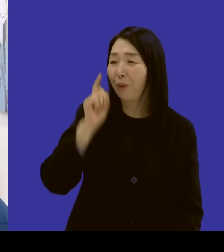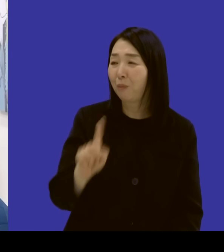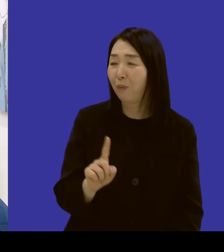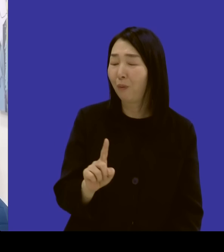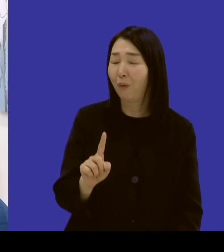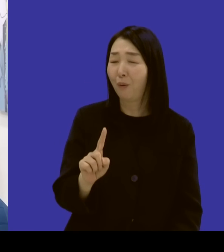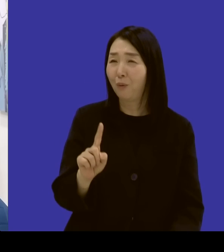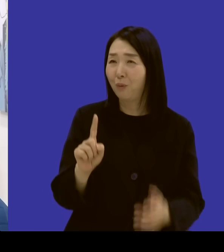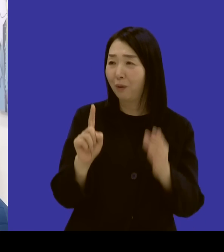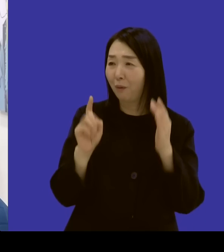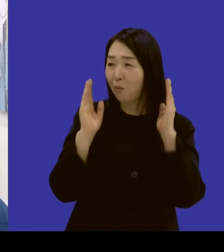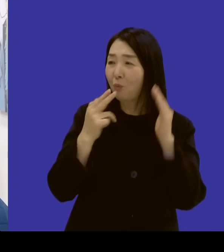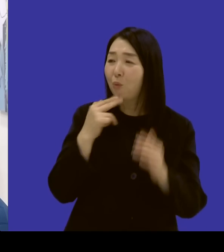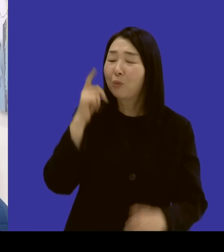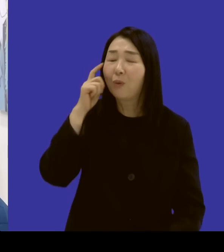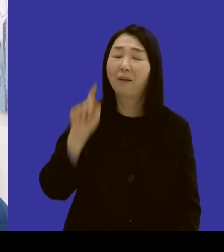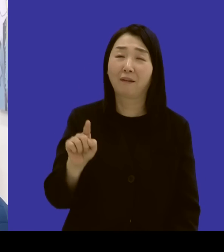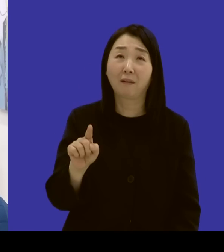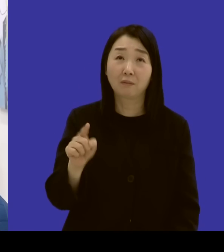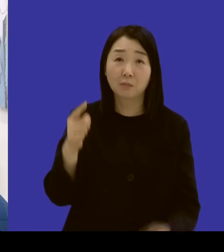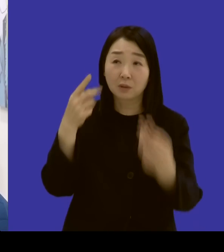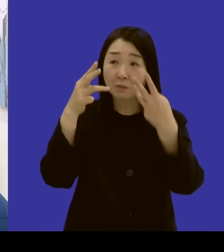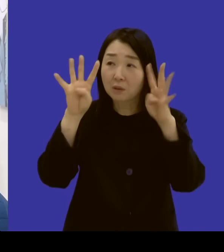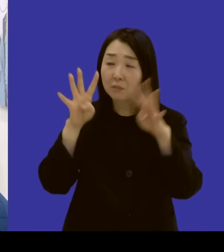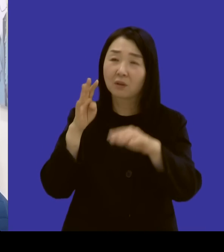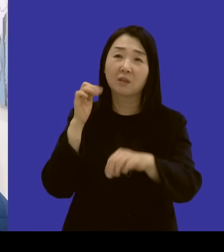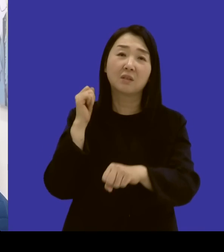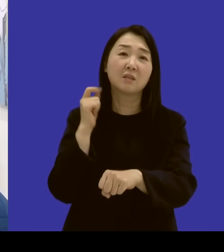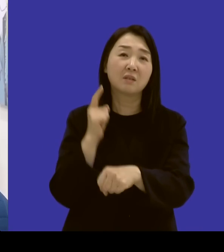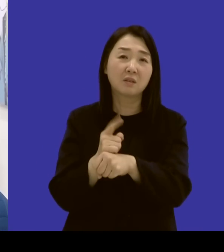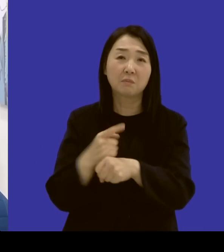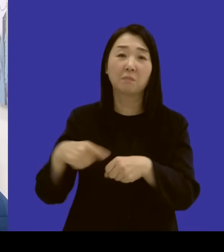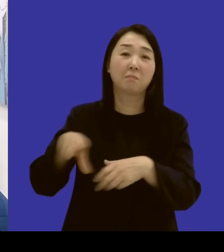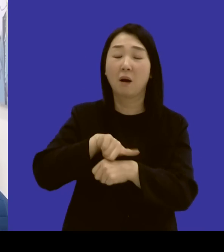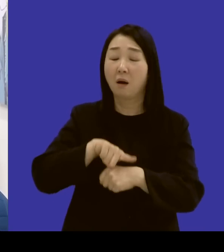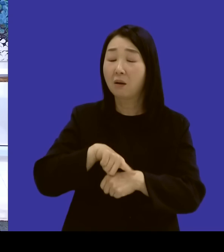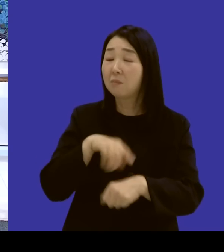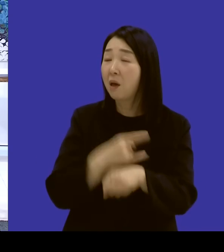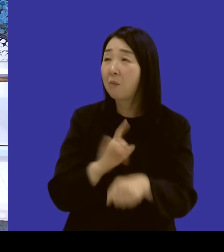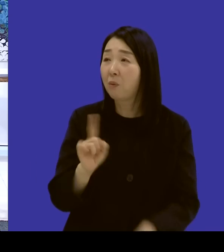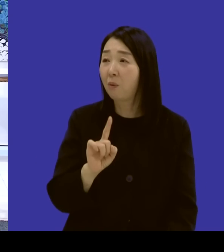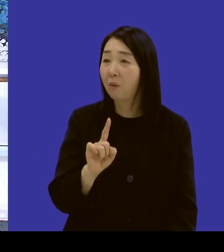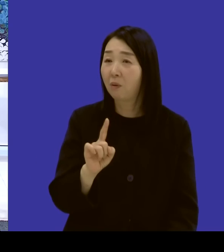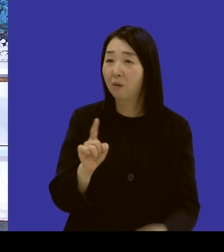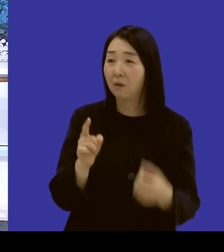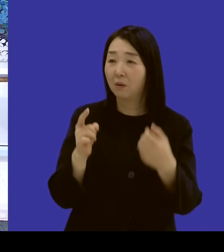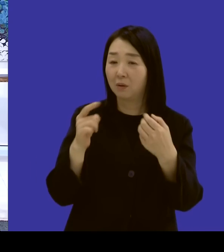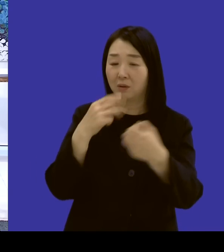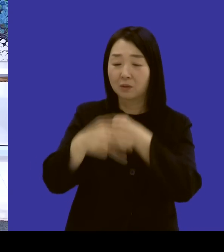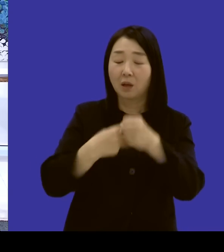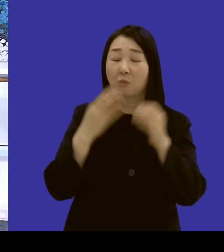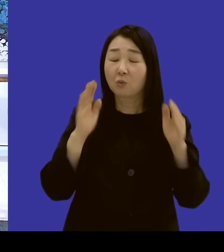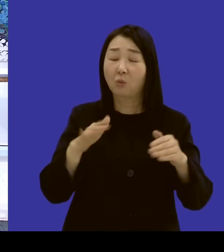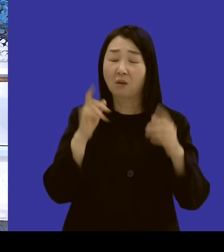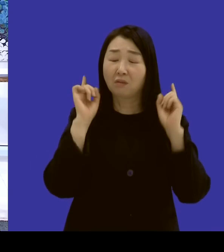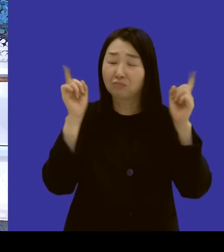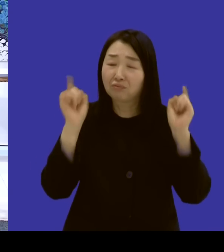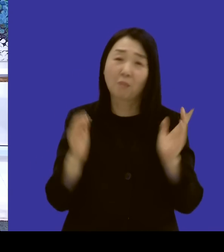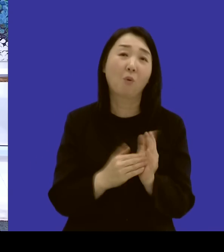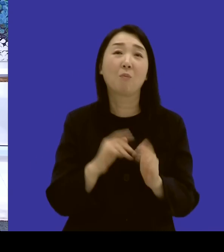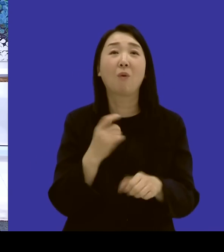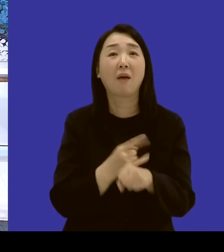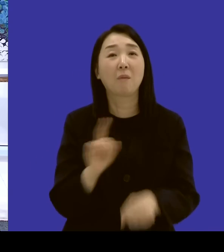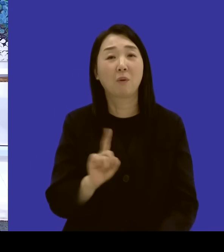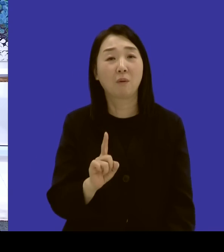연습들을 안 하는 거야. 그러니까 3, 4학년이 되면 이미 늦었어. 이미 뭘 하겠다는 거야. 이 3년을 다 버리고 뭘 해. 연주자가. 그리고